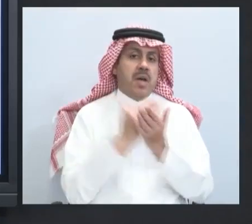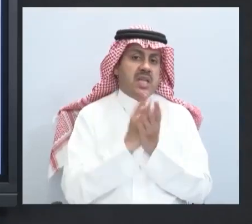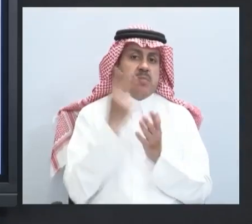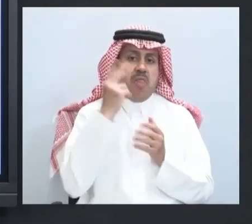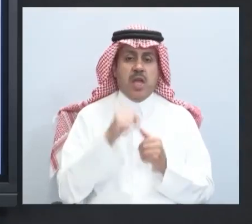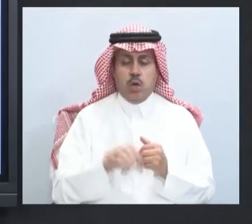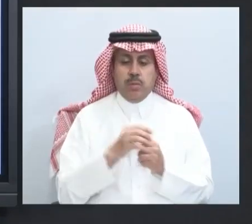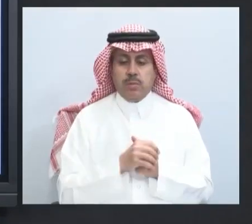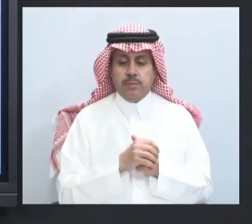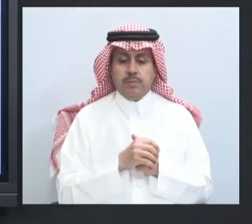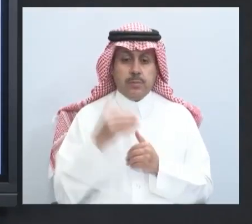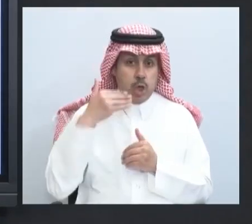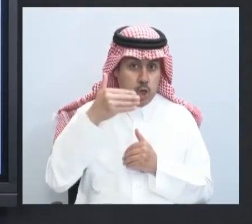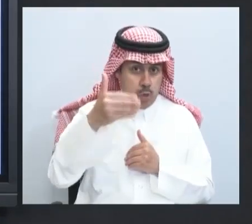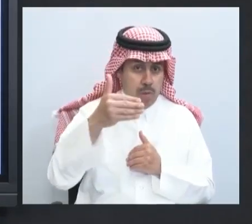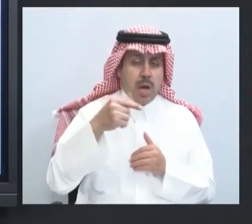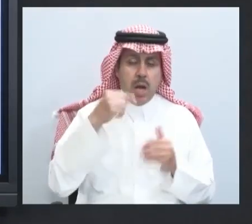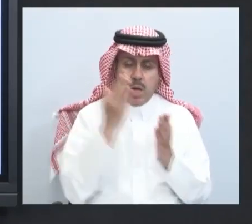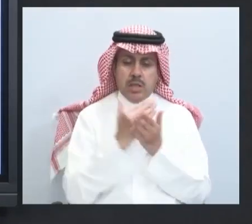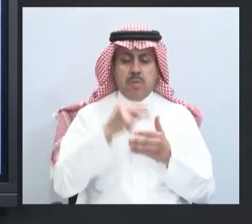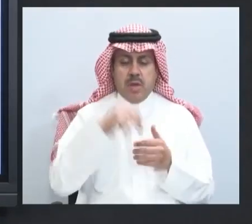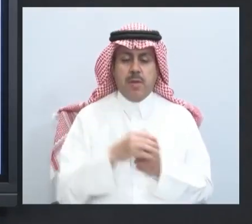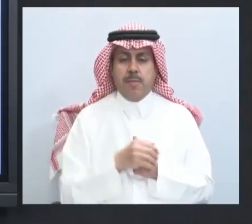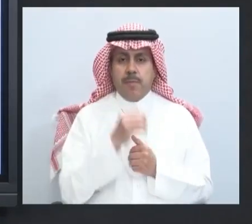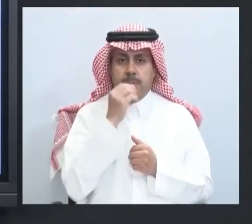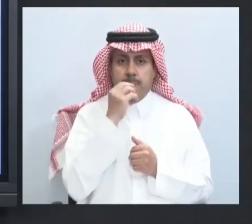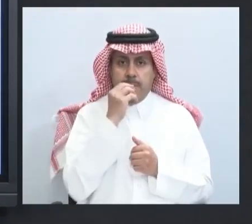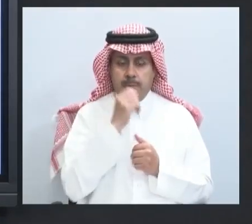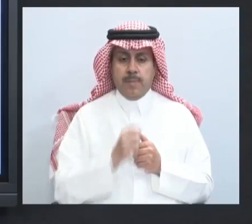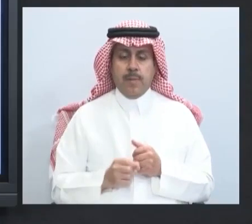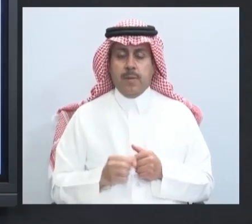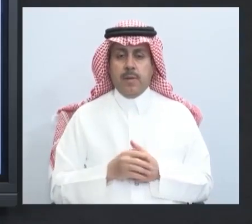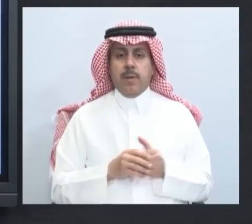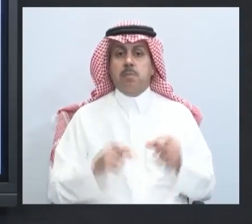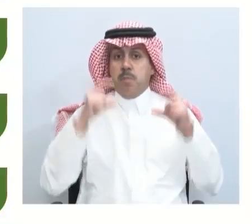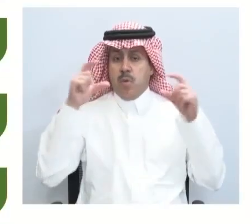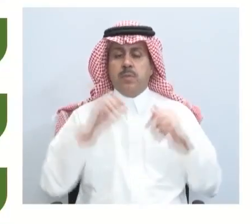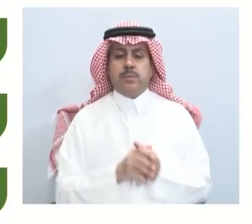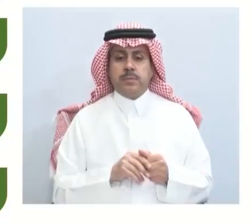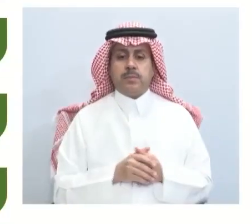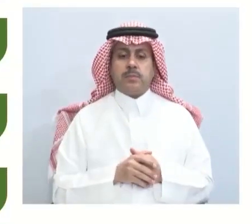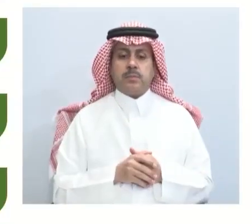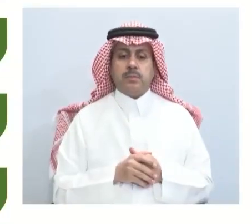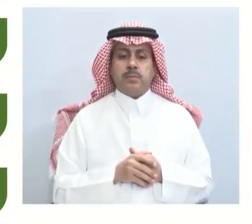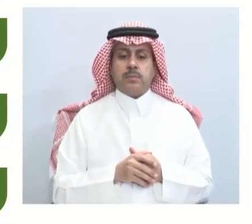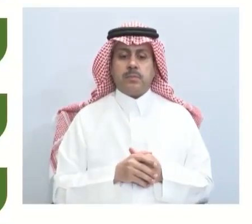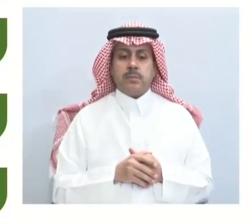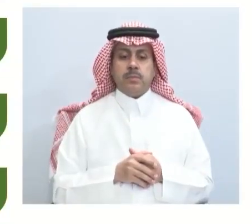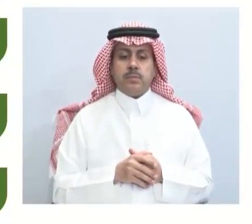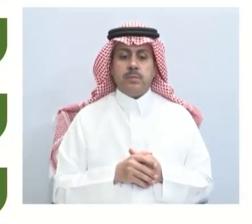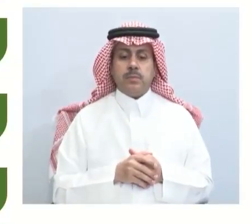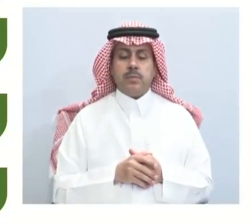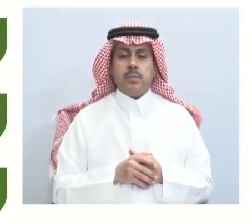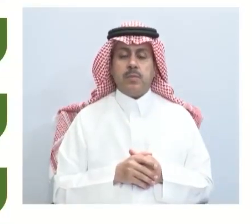نكمل ما بداناه باذن الله في درس اليوم فموضوعنا باذن الله تعالى الذي سناتي الى